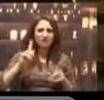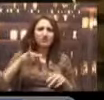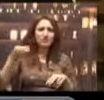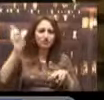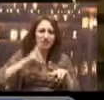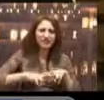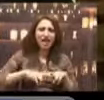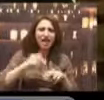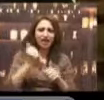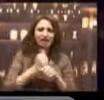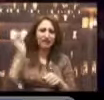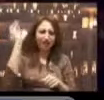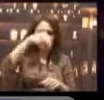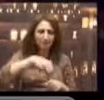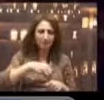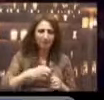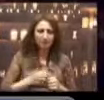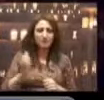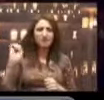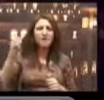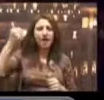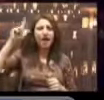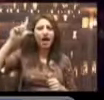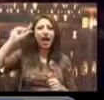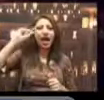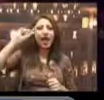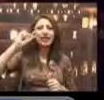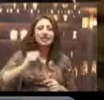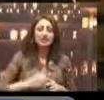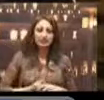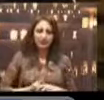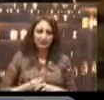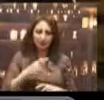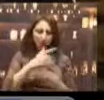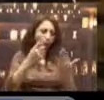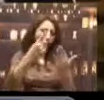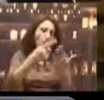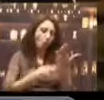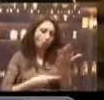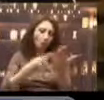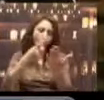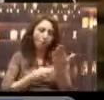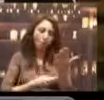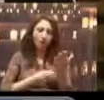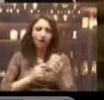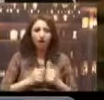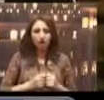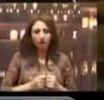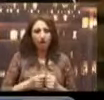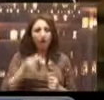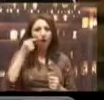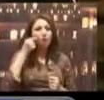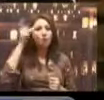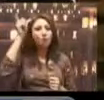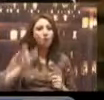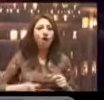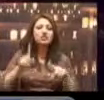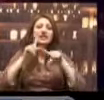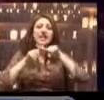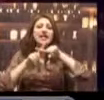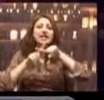مش اكس هو خالد سعيد؟ الى حد كبير طبعا يعني، الى حد يعني. وانت بتقرا الورق وبتعمل مواطن اكس، مش هو خالد سعيد؟